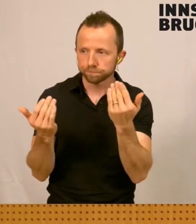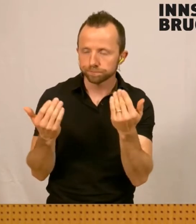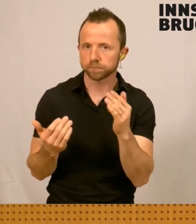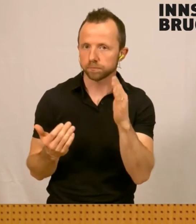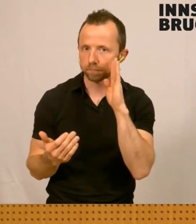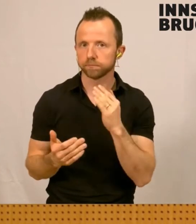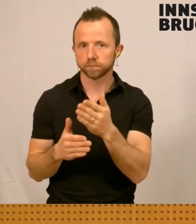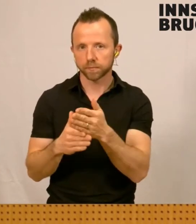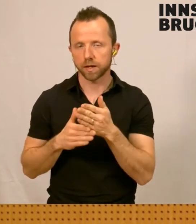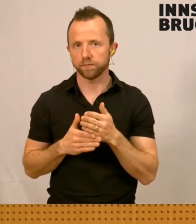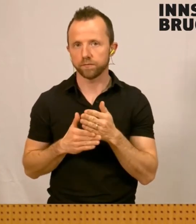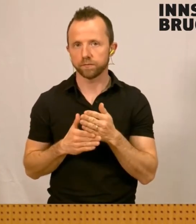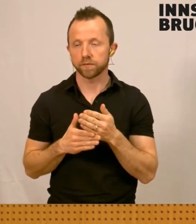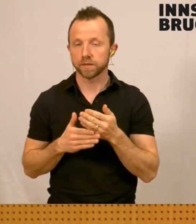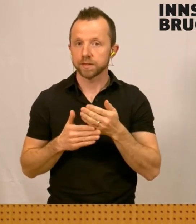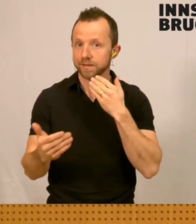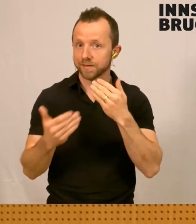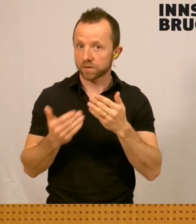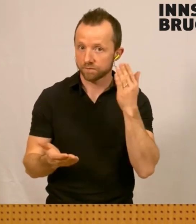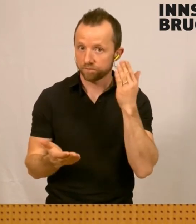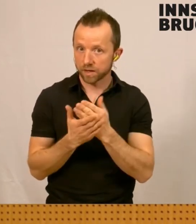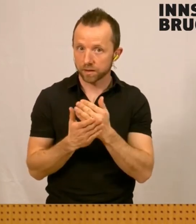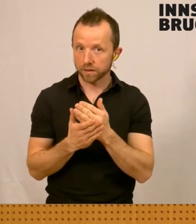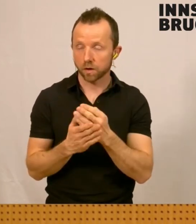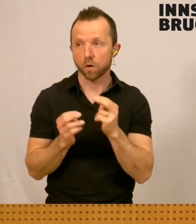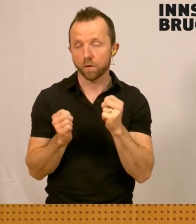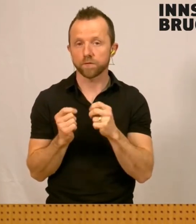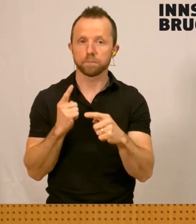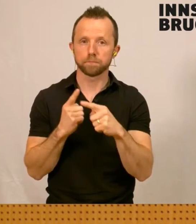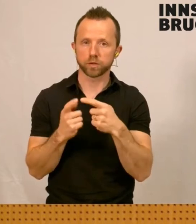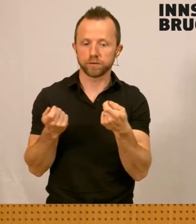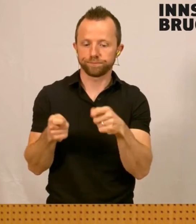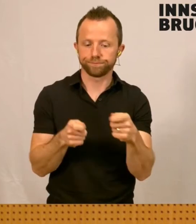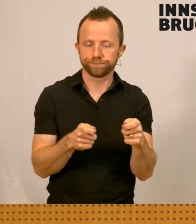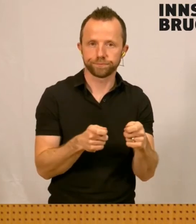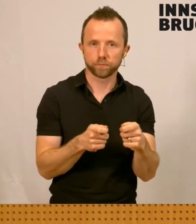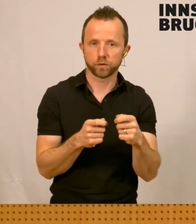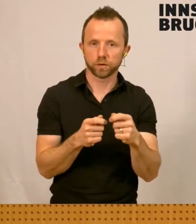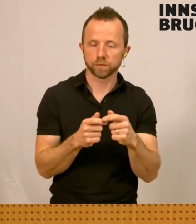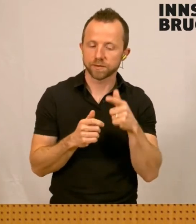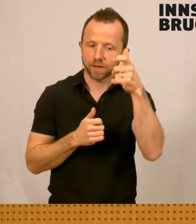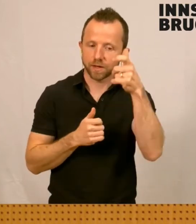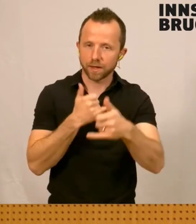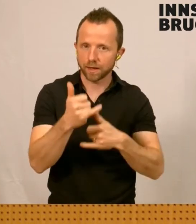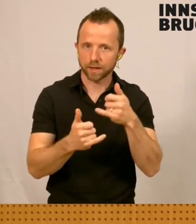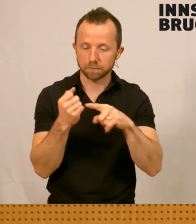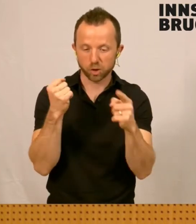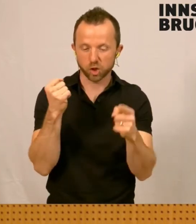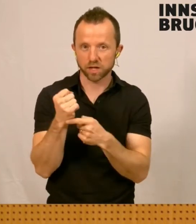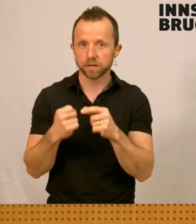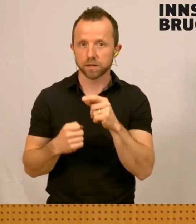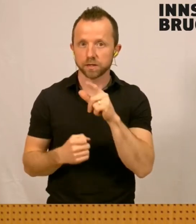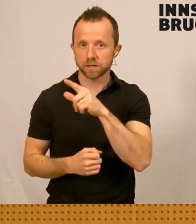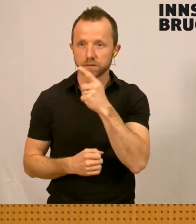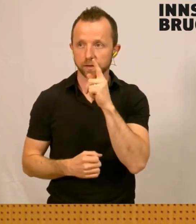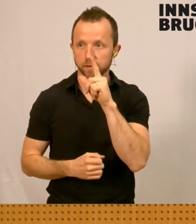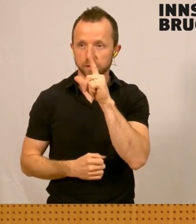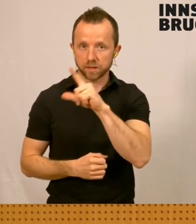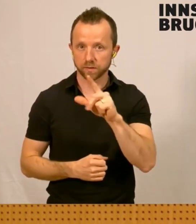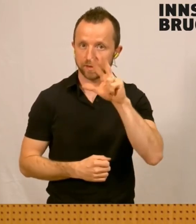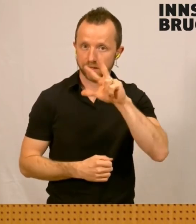am Ende der Sitzung zu positiven Beschlüssen für die zwei folgenden wichtigen Budgets 2022